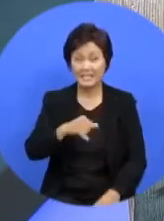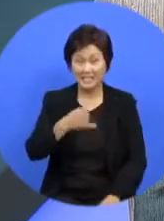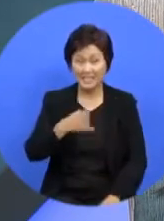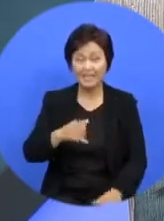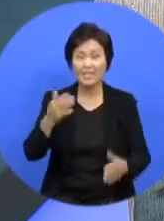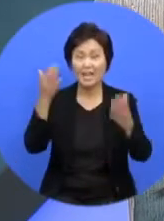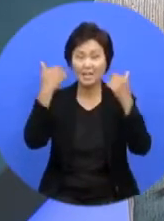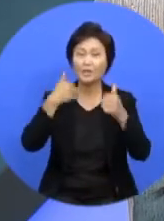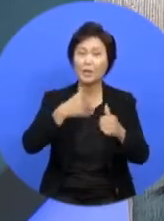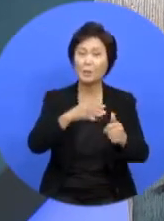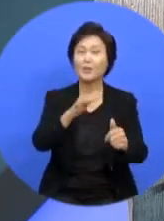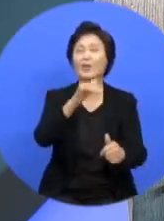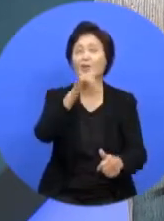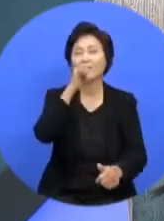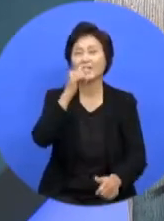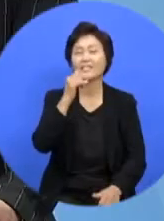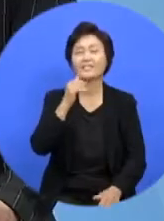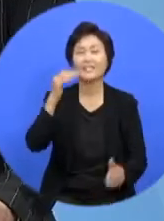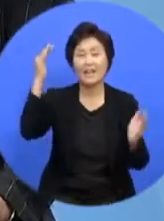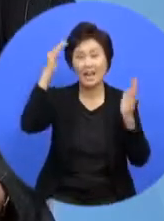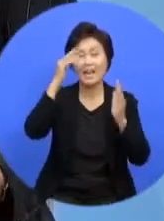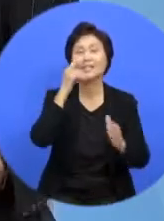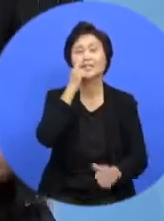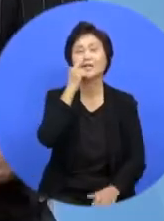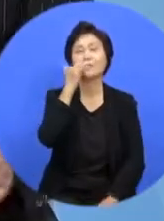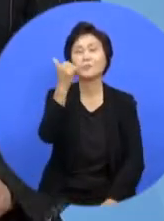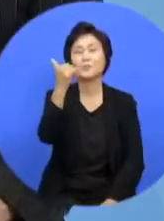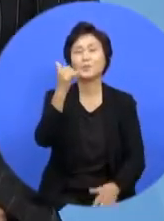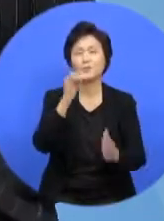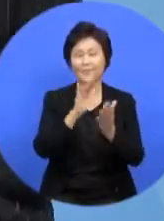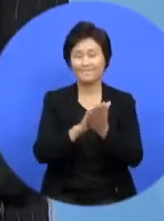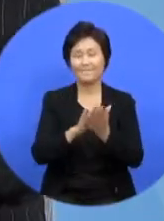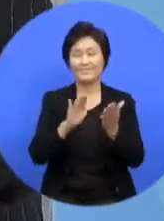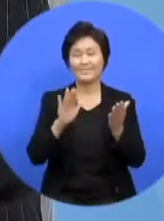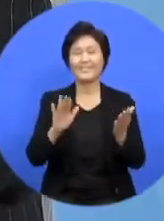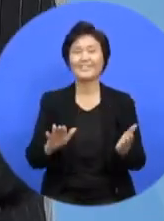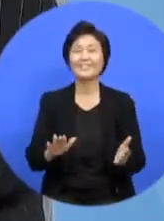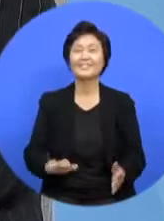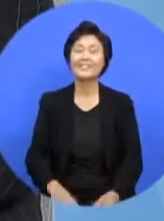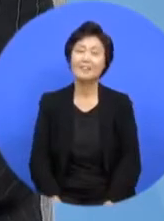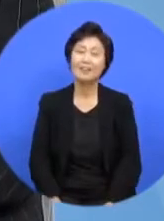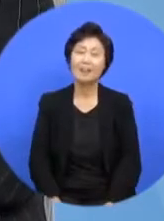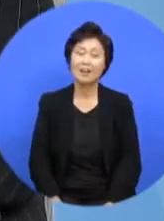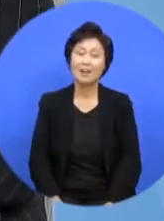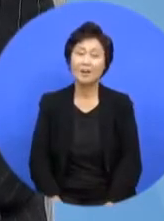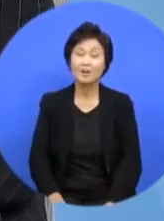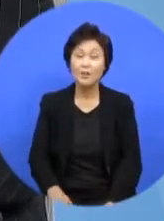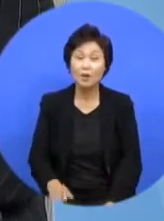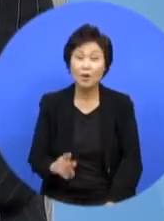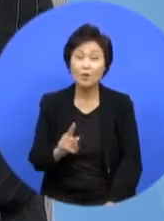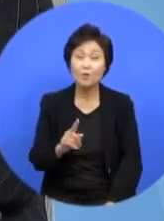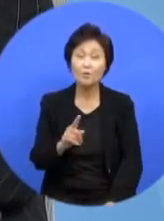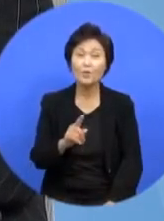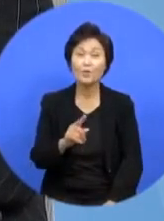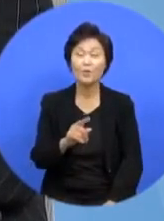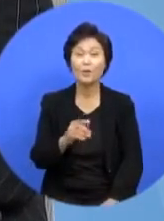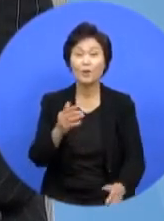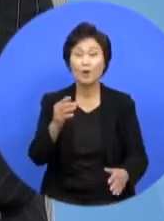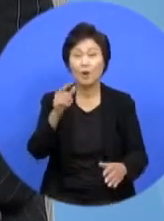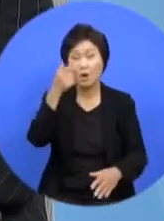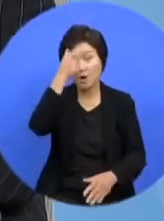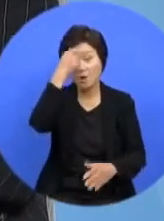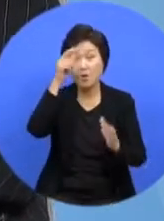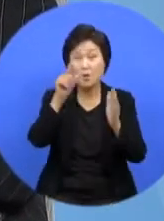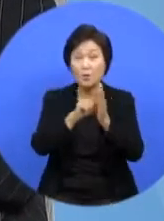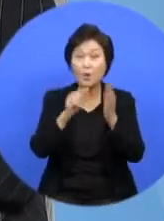네, 반갑습니다. 잘 나오셨습니다. 네. 자, 이렇게 이제 네 분이 나오셨는데. 그렇다면 빅하트 크리스찬 스쿨 우리 목사님께서